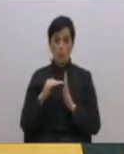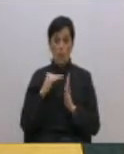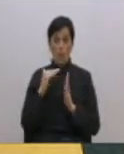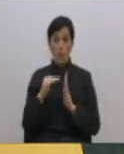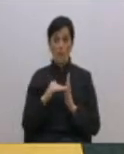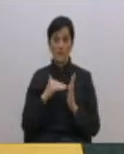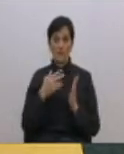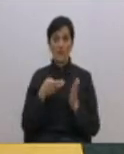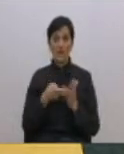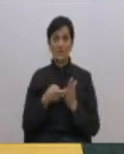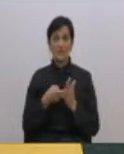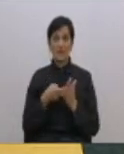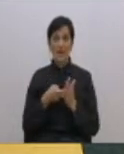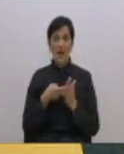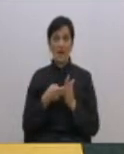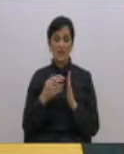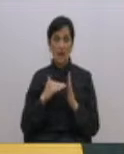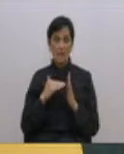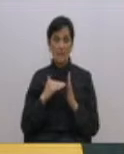თქვა წერილები